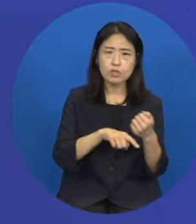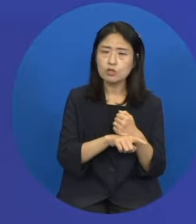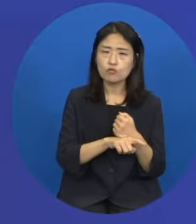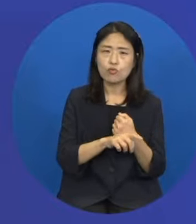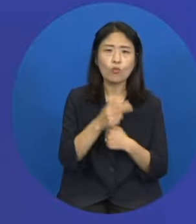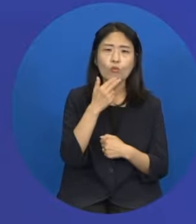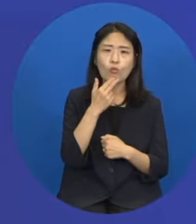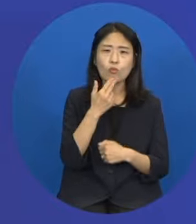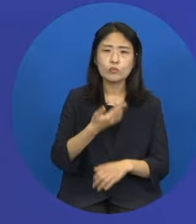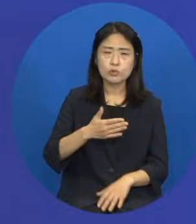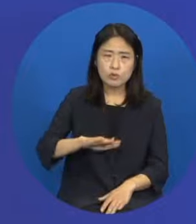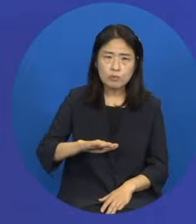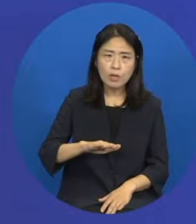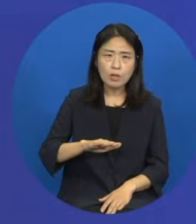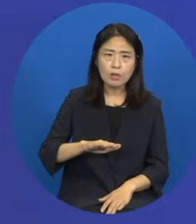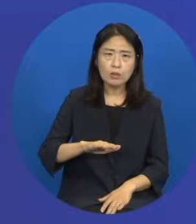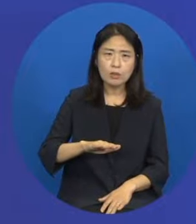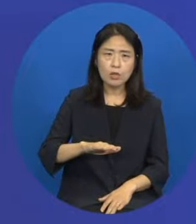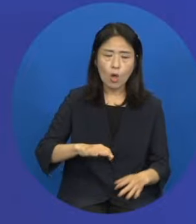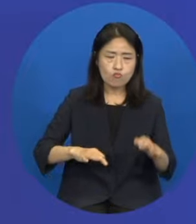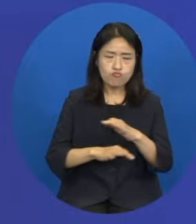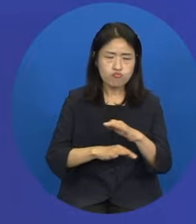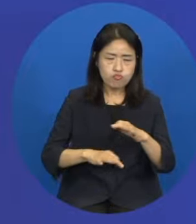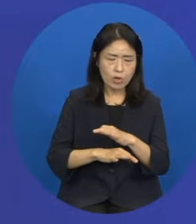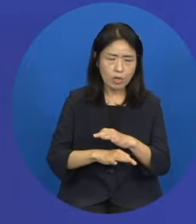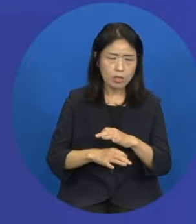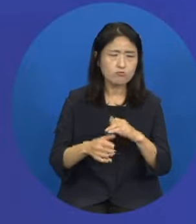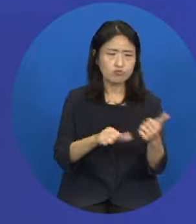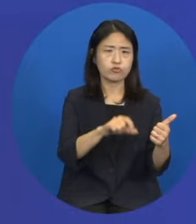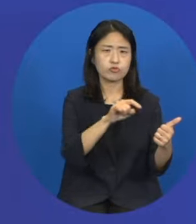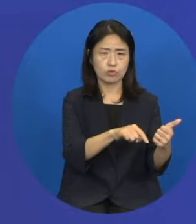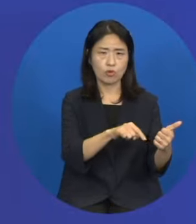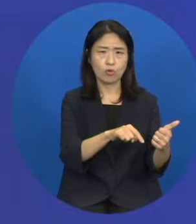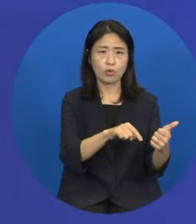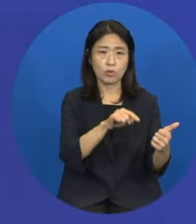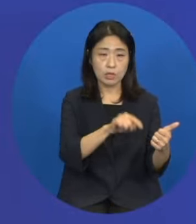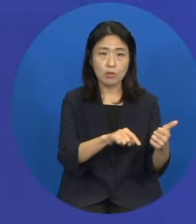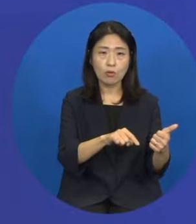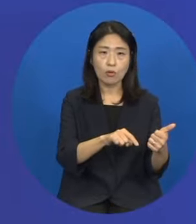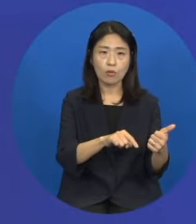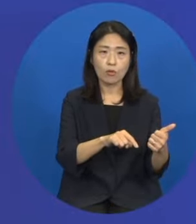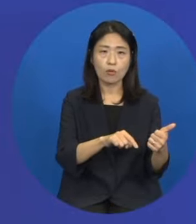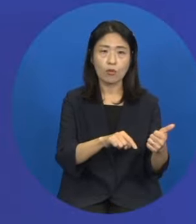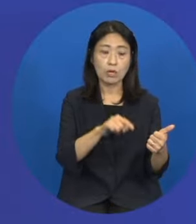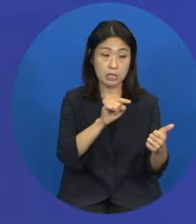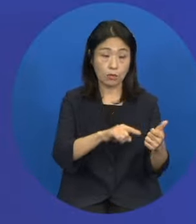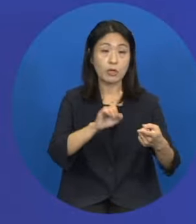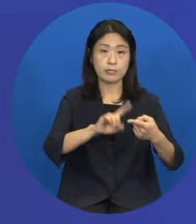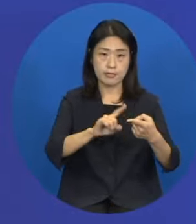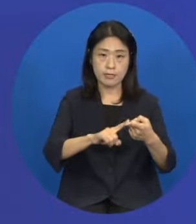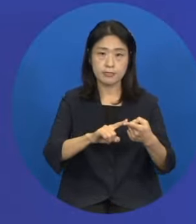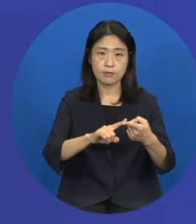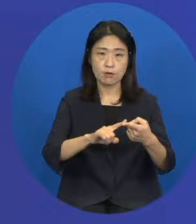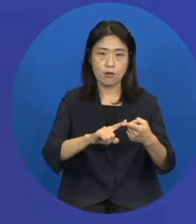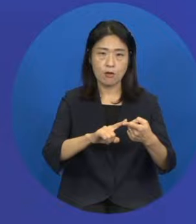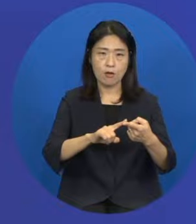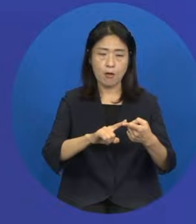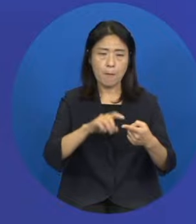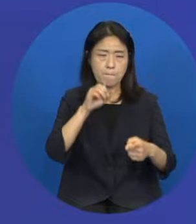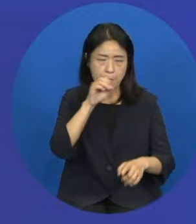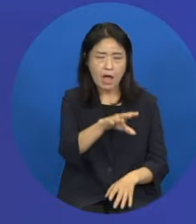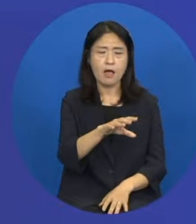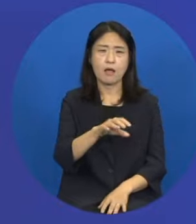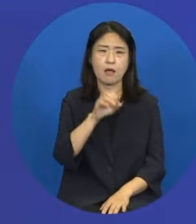불의이죠. 거기에 대해서 침묵하지 말아라. 소리를 내어야 된다. 외쳐야 된다. 라고 성경은 말씀하고 있는 거예요.